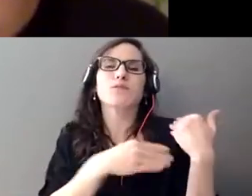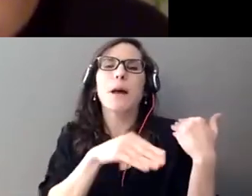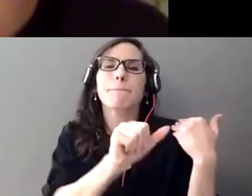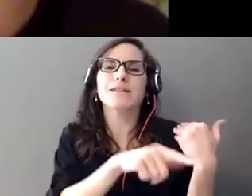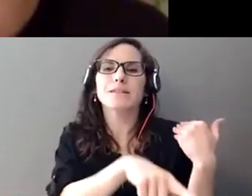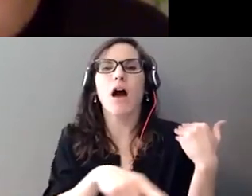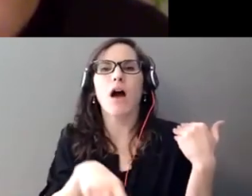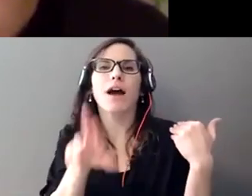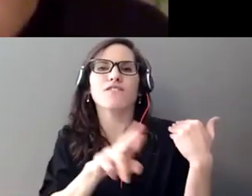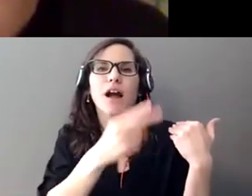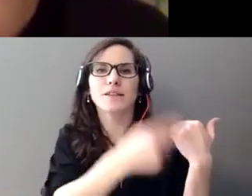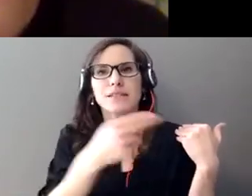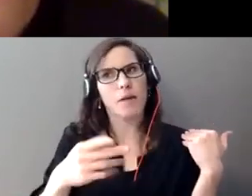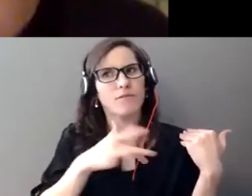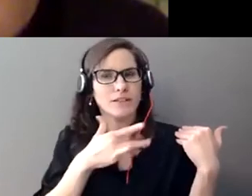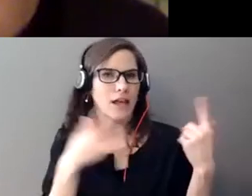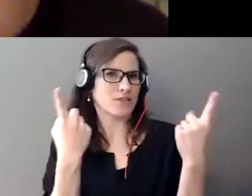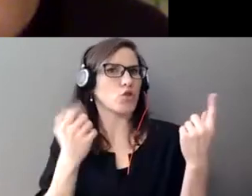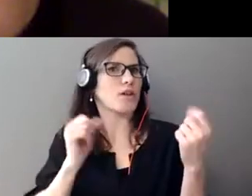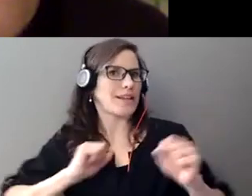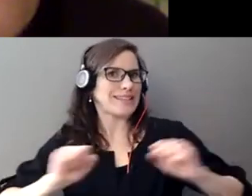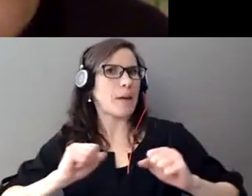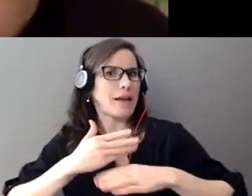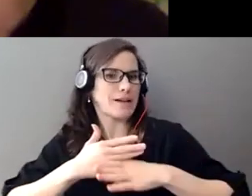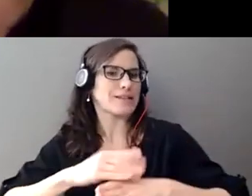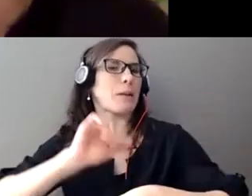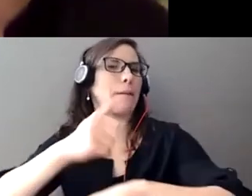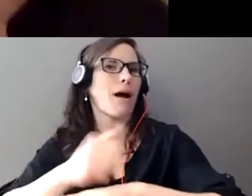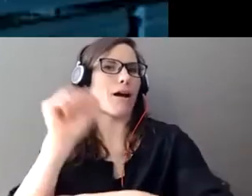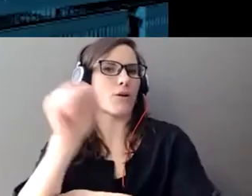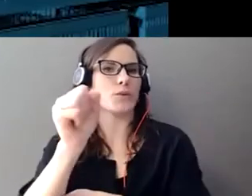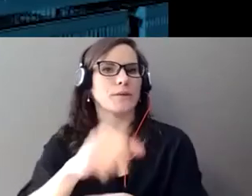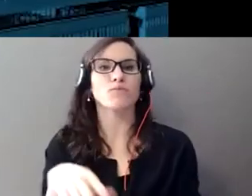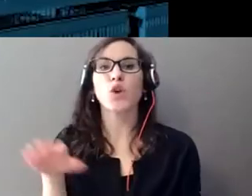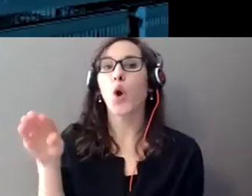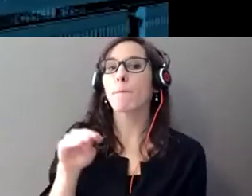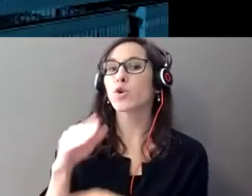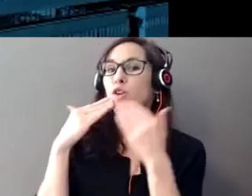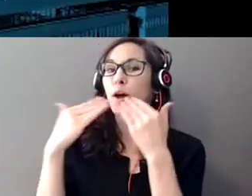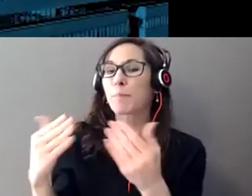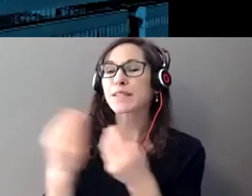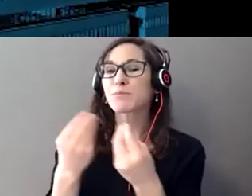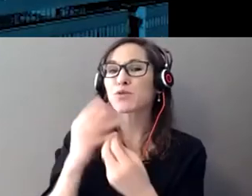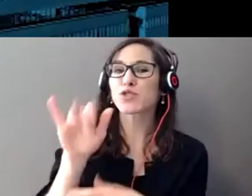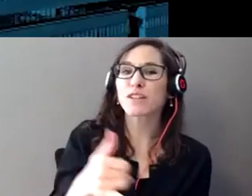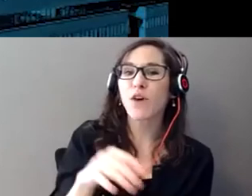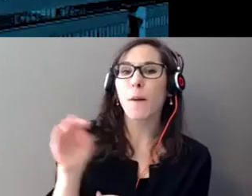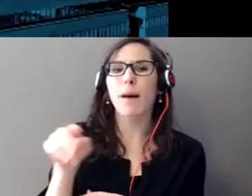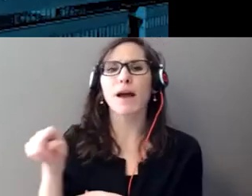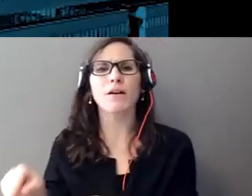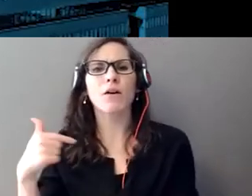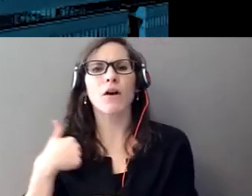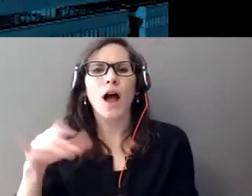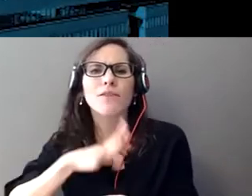vraiment quelque chose une dynamique qui est en train de se mettre en place et ça donne plaisir Merci beaucoup Jennifer et Marion il a une question d'Anne-Marie Phil